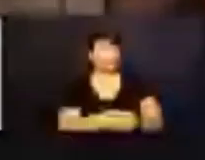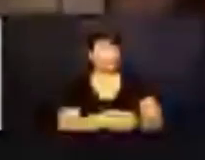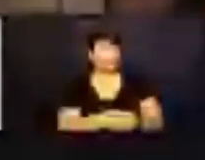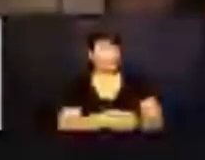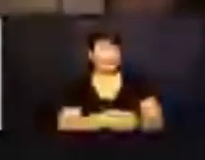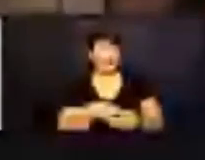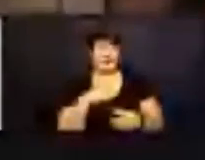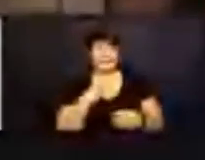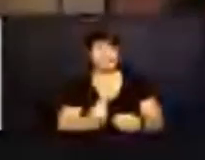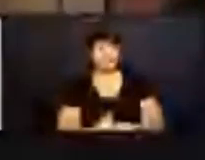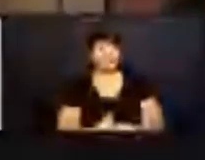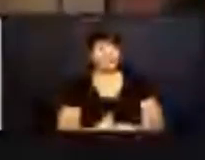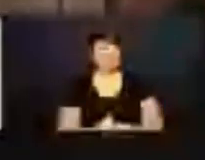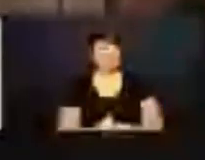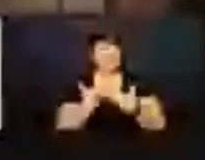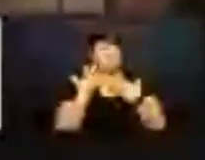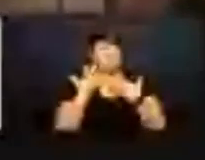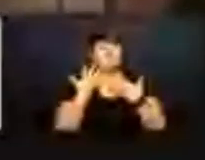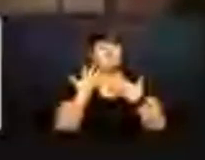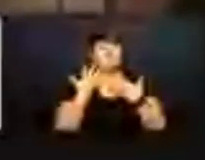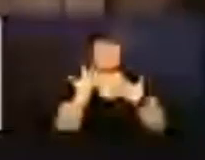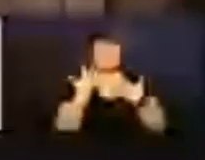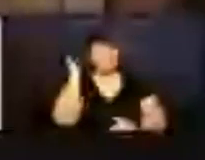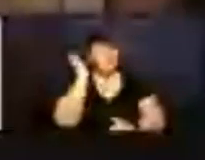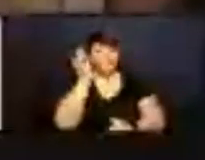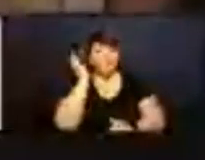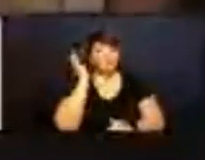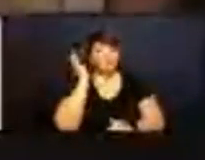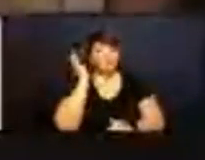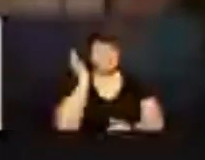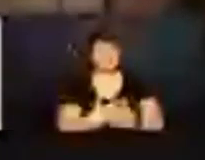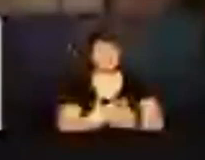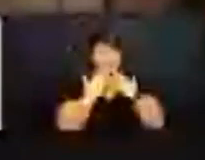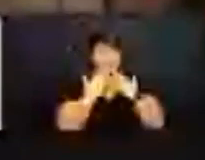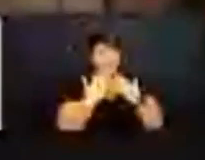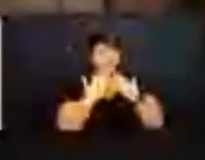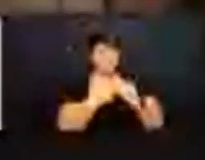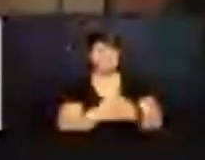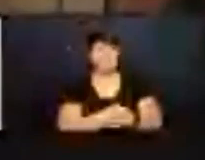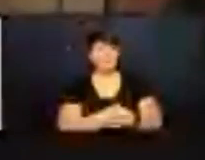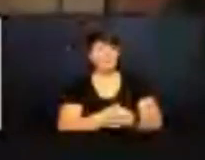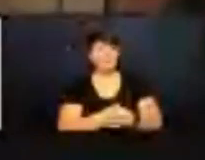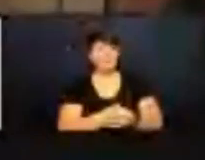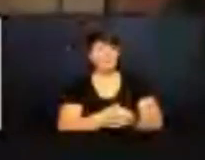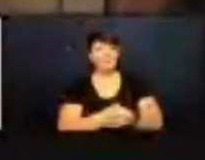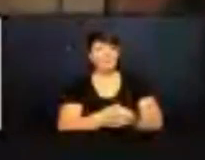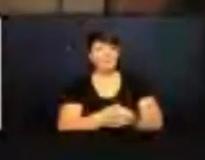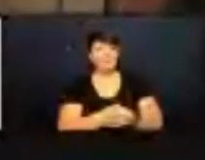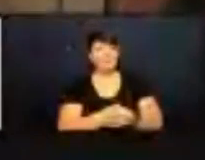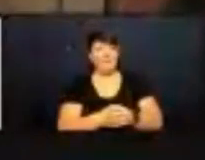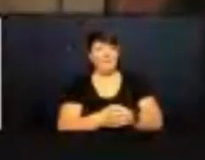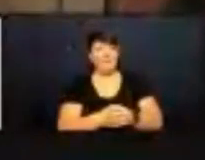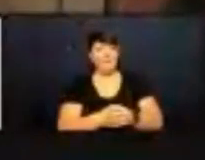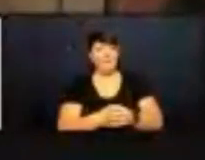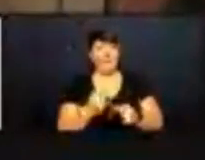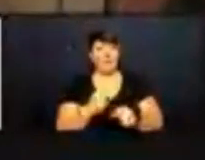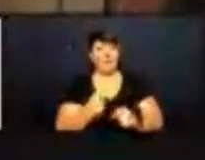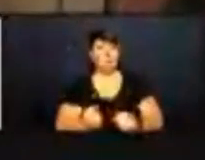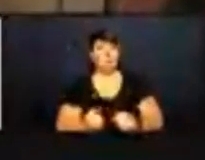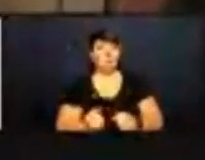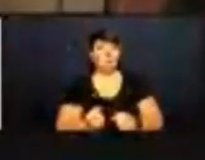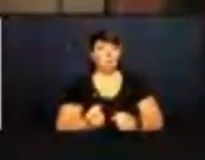Chris. Kwa kweli asante sana kwa wasilisho lako, limeweza kunipa